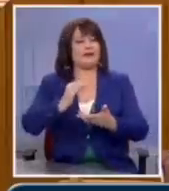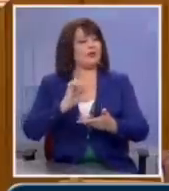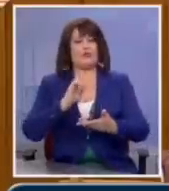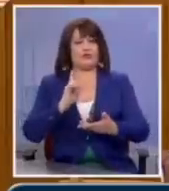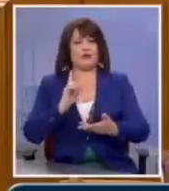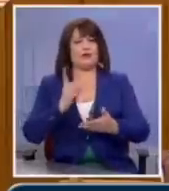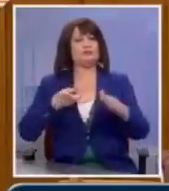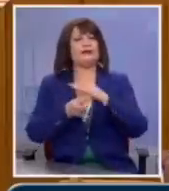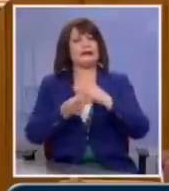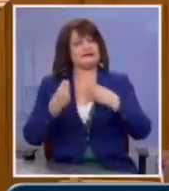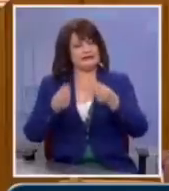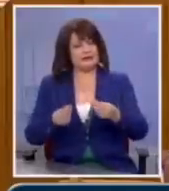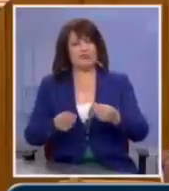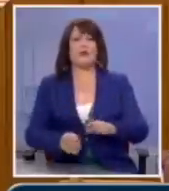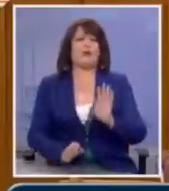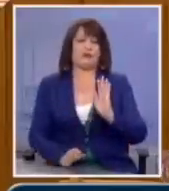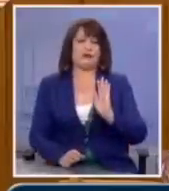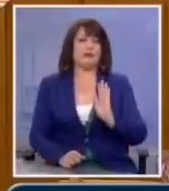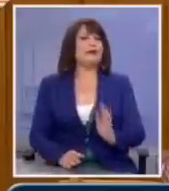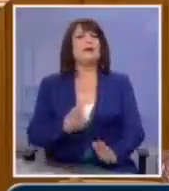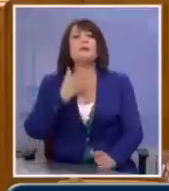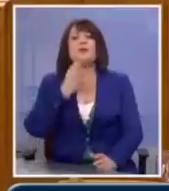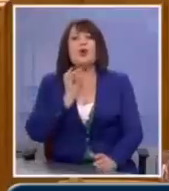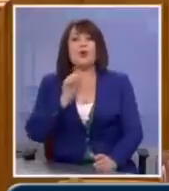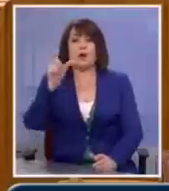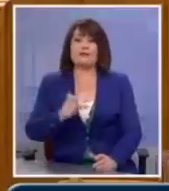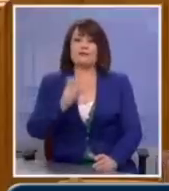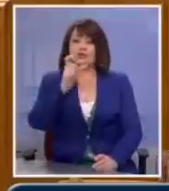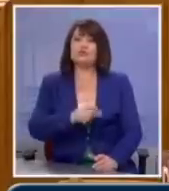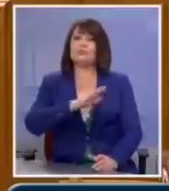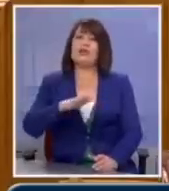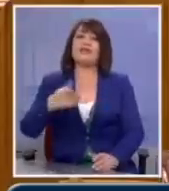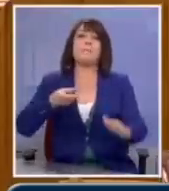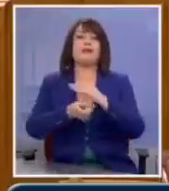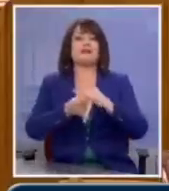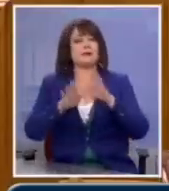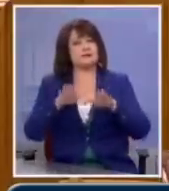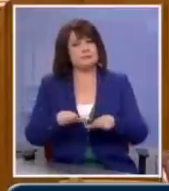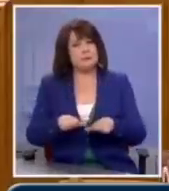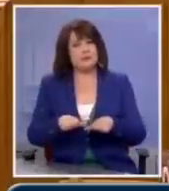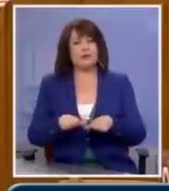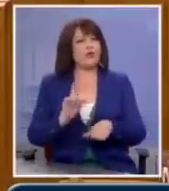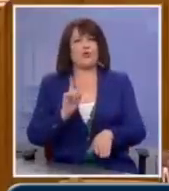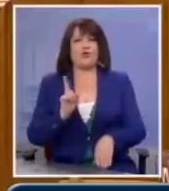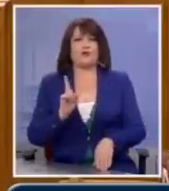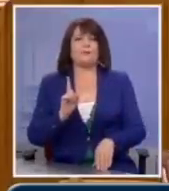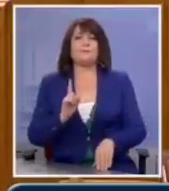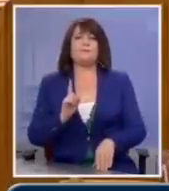δίνουμε σε κάποιους, γιατί κάτι είναι παιδιά μεταναστών. Αποτελεί